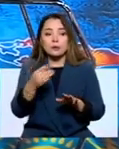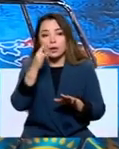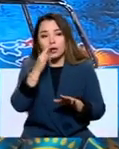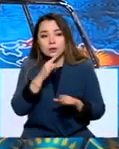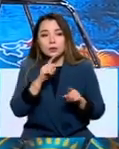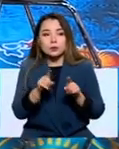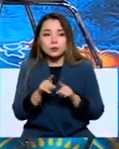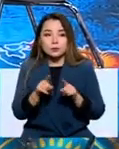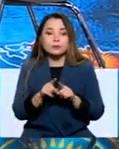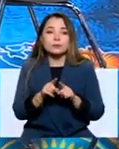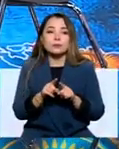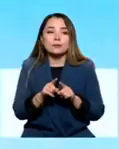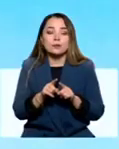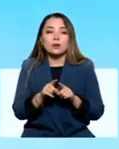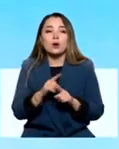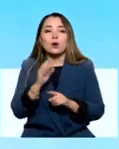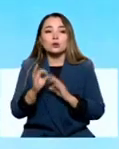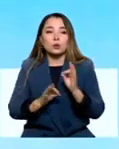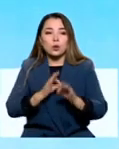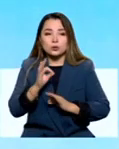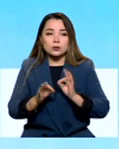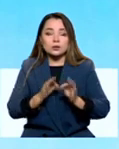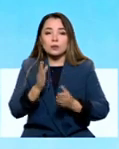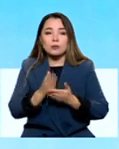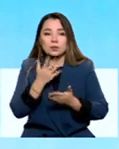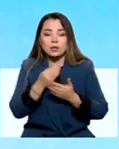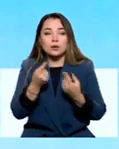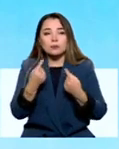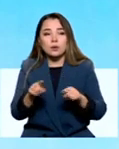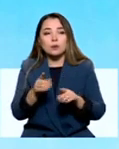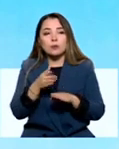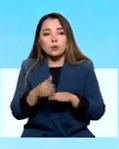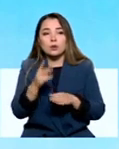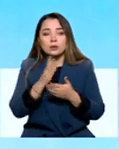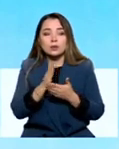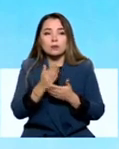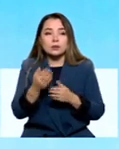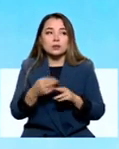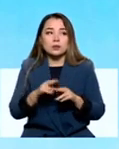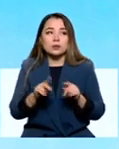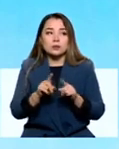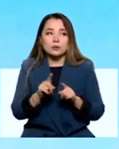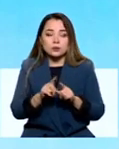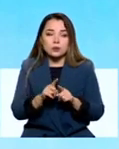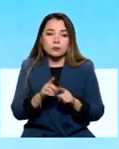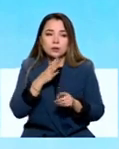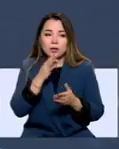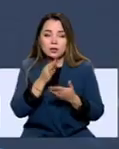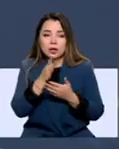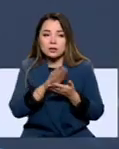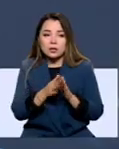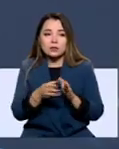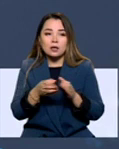Казахстанда биз дүйнөнү космосто ачканбыз. Дүйнөнүн башка бир бөлүгүн ачканбыз да, бул дагы чоң цивилизационный цикл